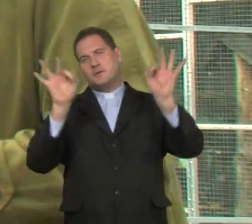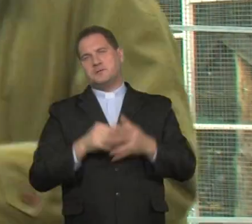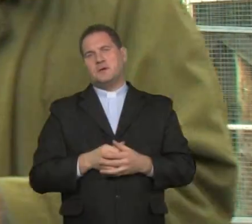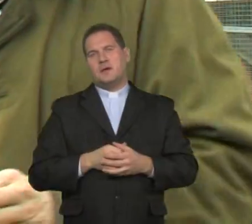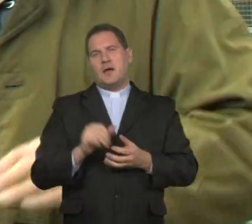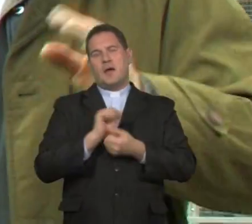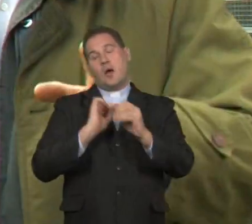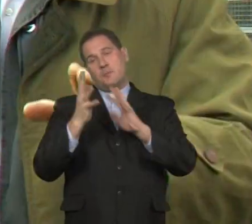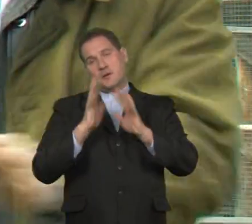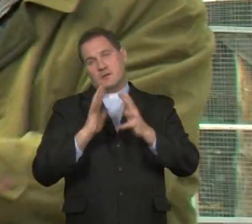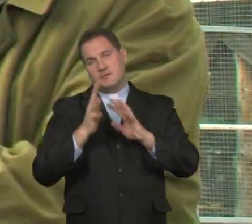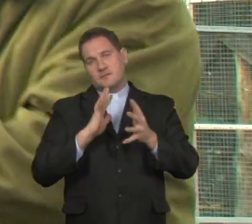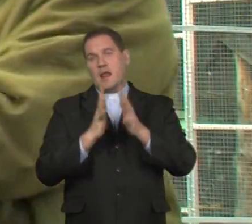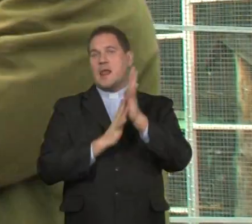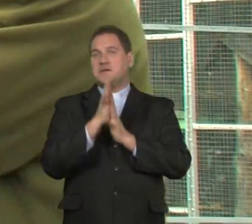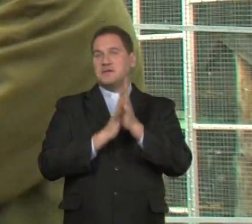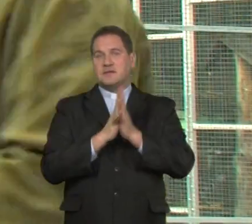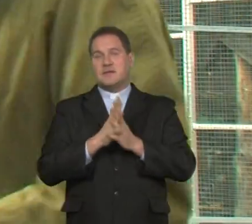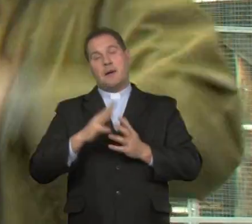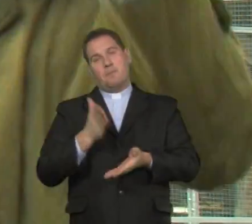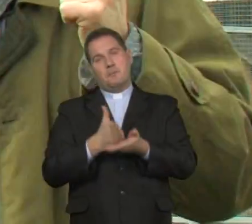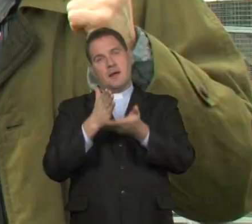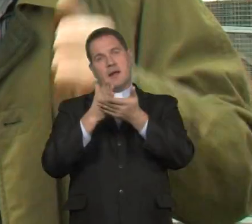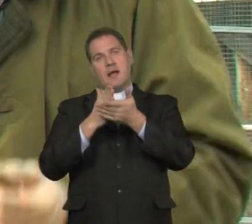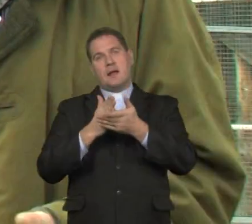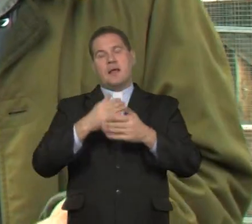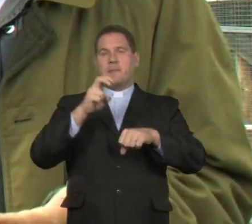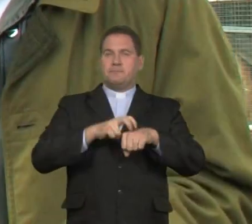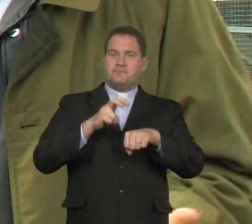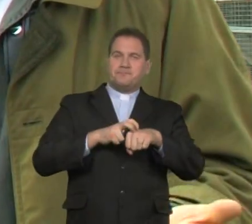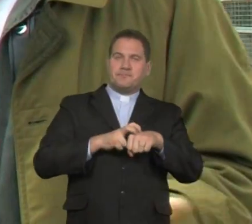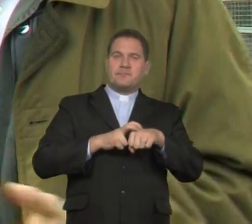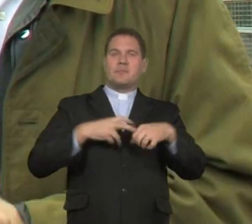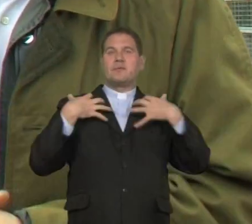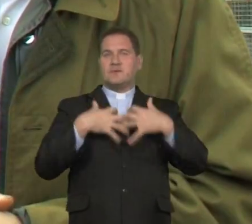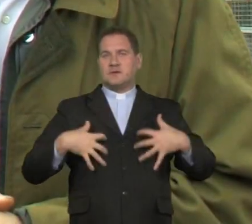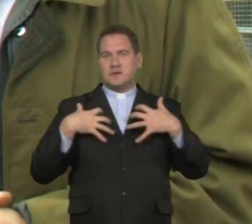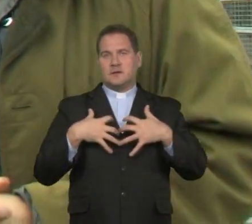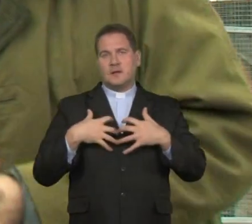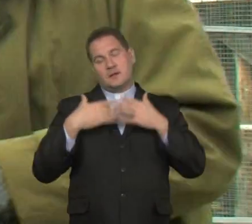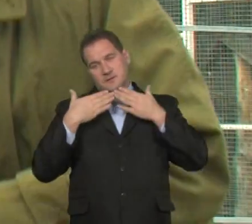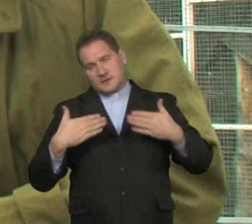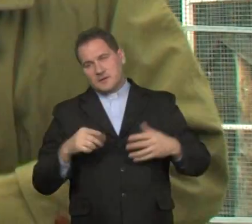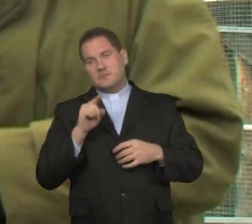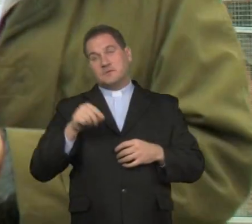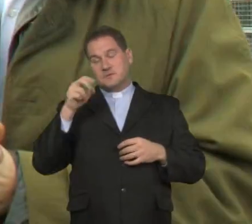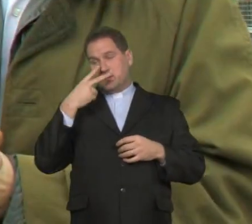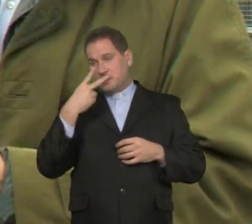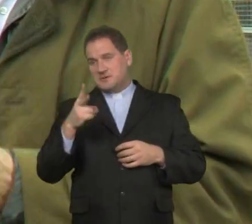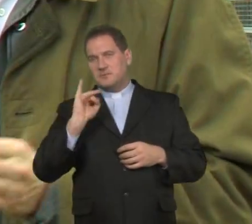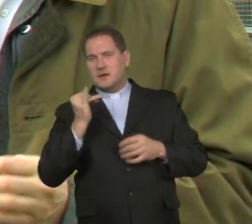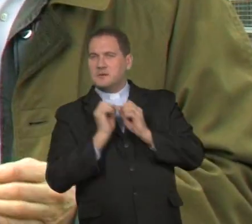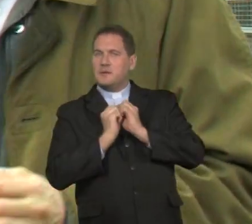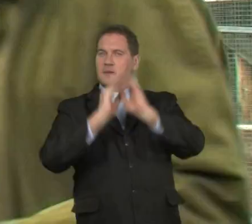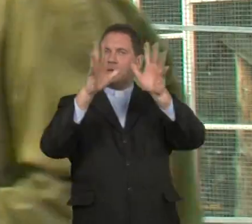jeden z nich za chwilę przez nas wypuszczony na wolność. A opiekowali się nimi leśnicy, a pomagali im weterynarze.